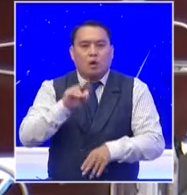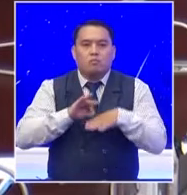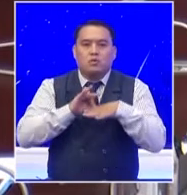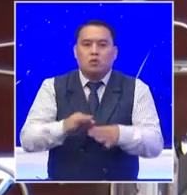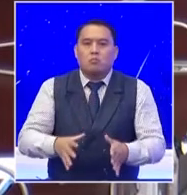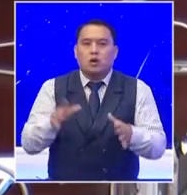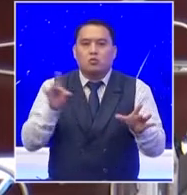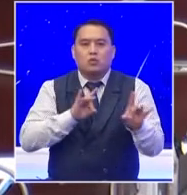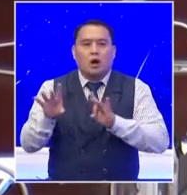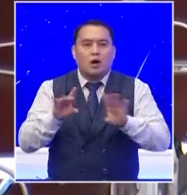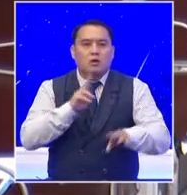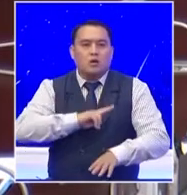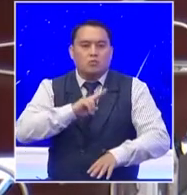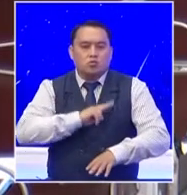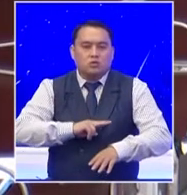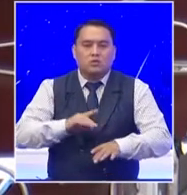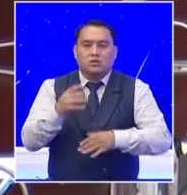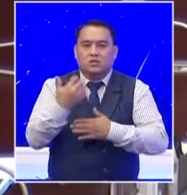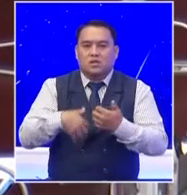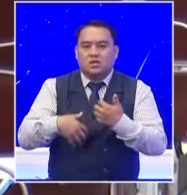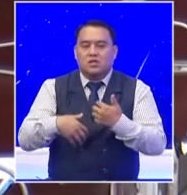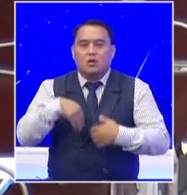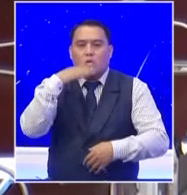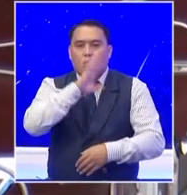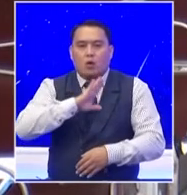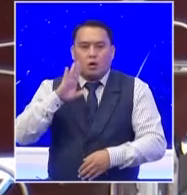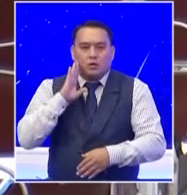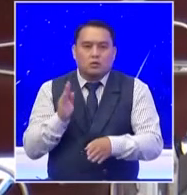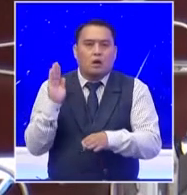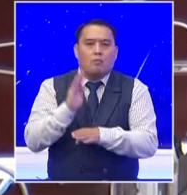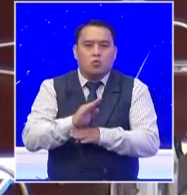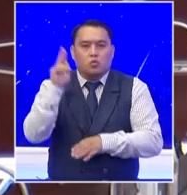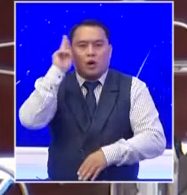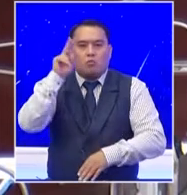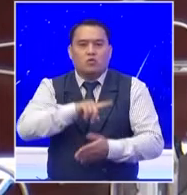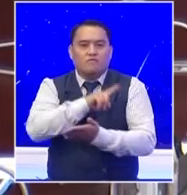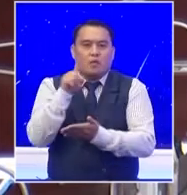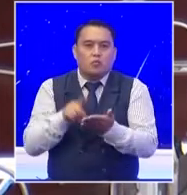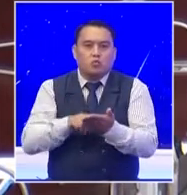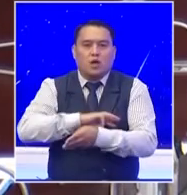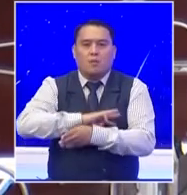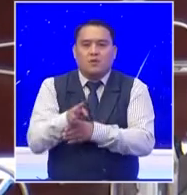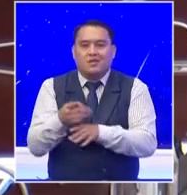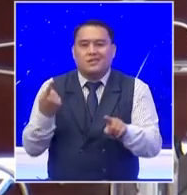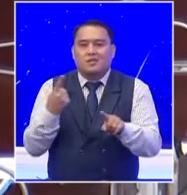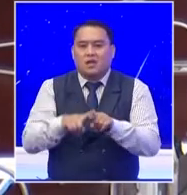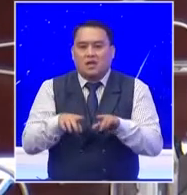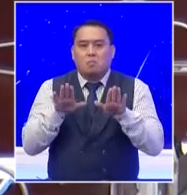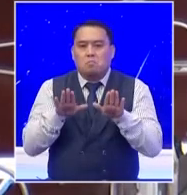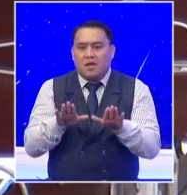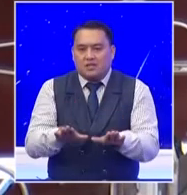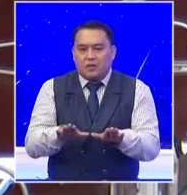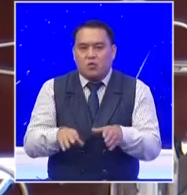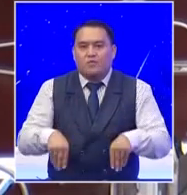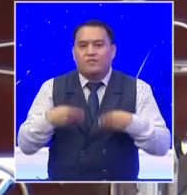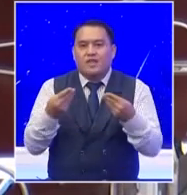большую разъяснительную работу среди детей, родителей и педагогов. Акиматам дополнительно проработать вопрос обеспечения компьютерной техникой на местном уровне.